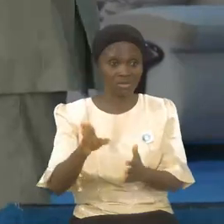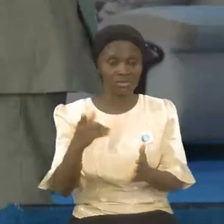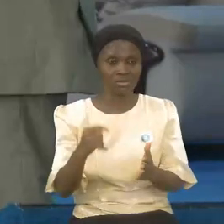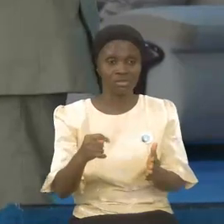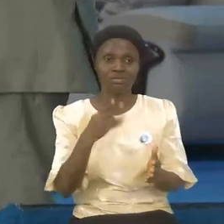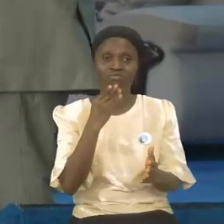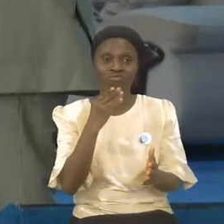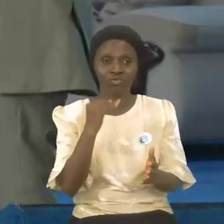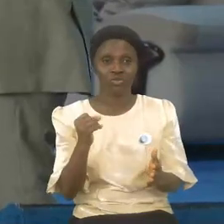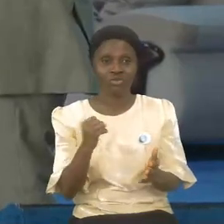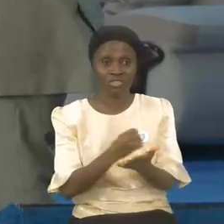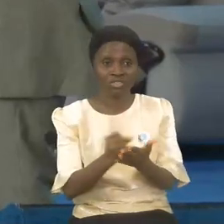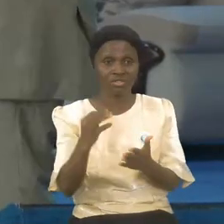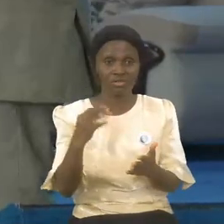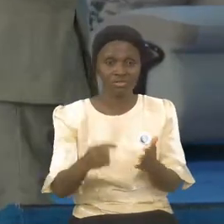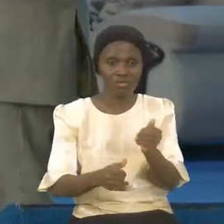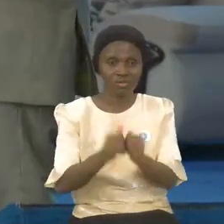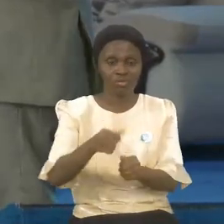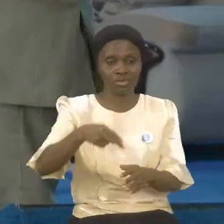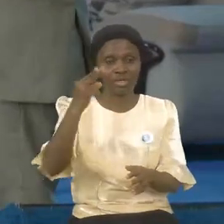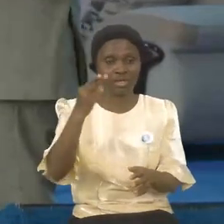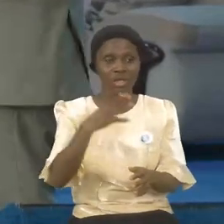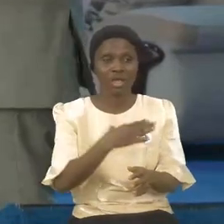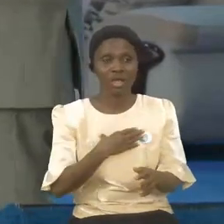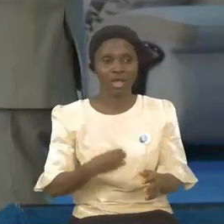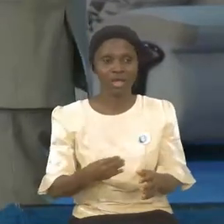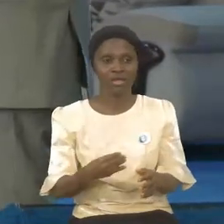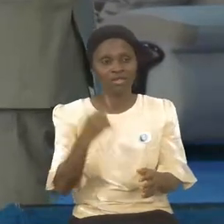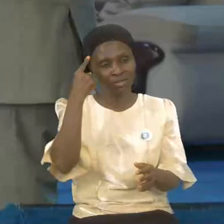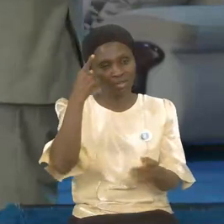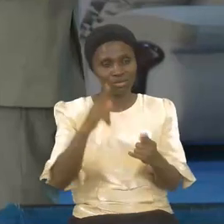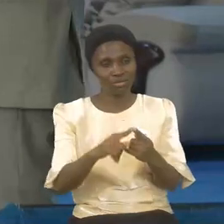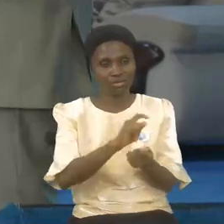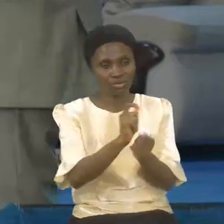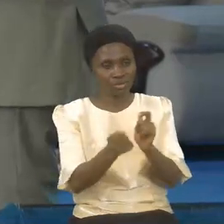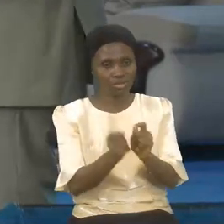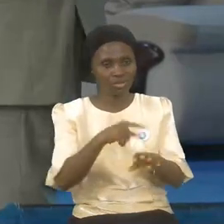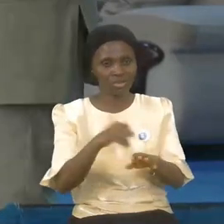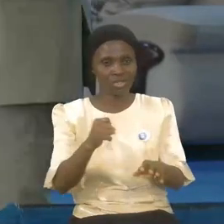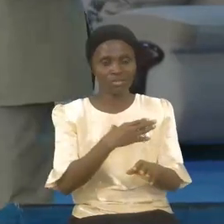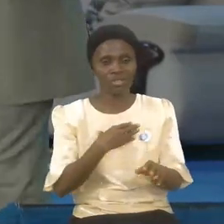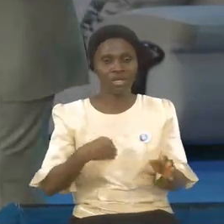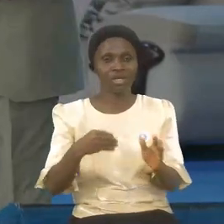et il espéraira changer les temps et la loi